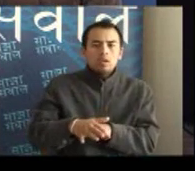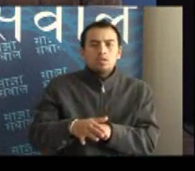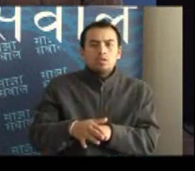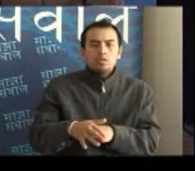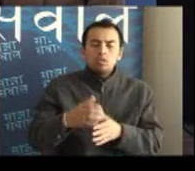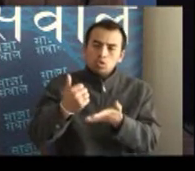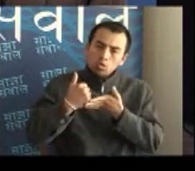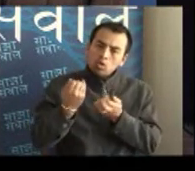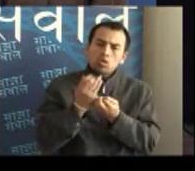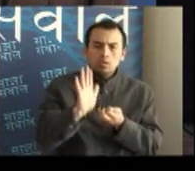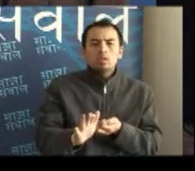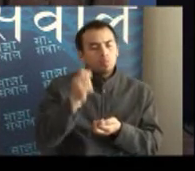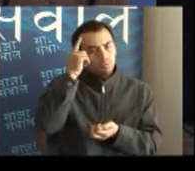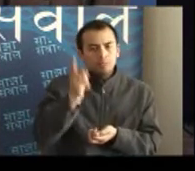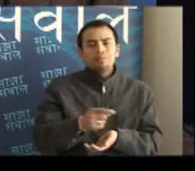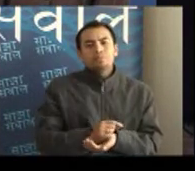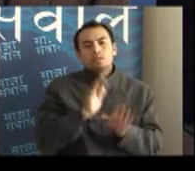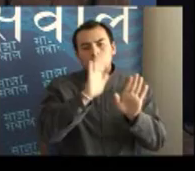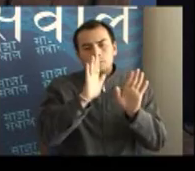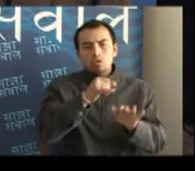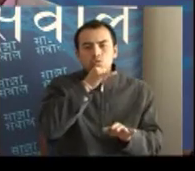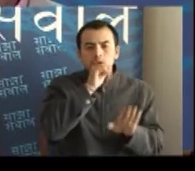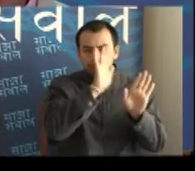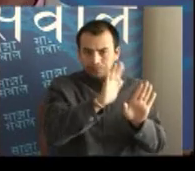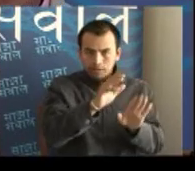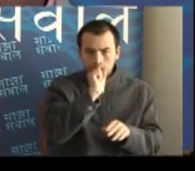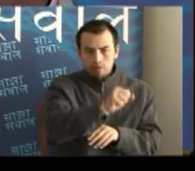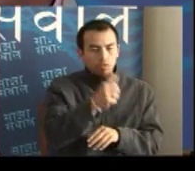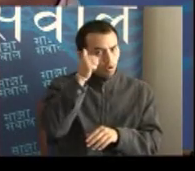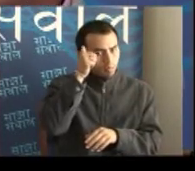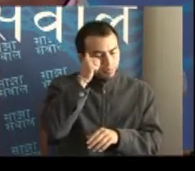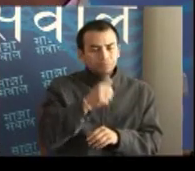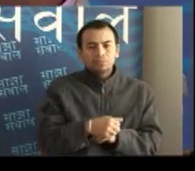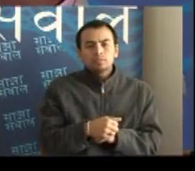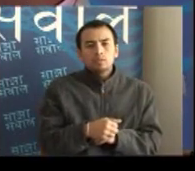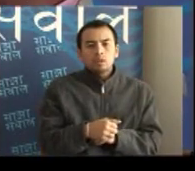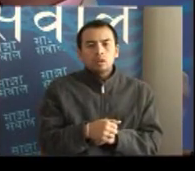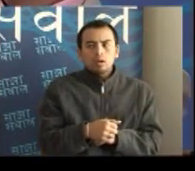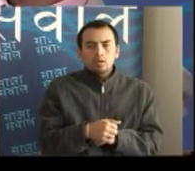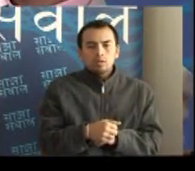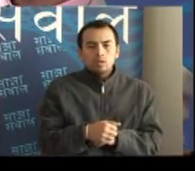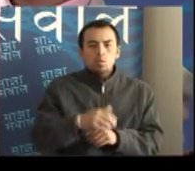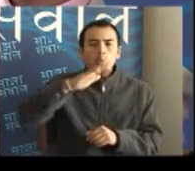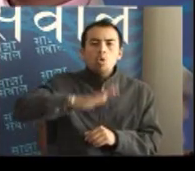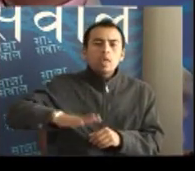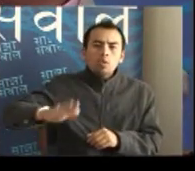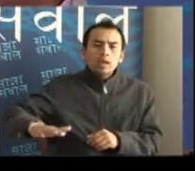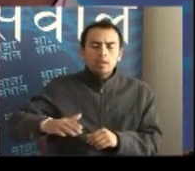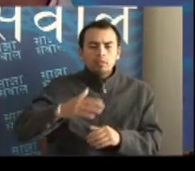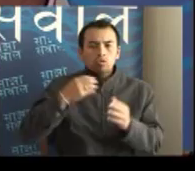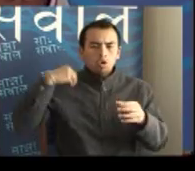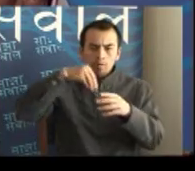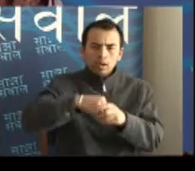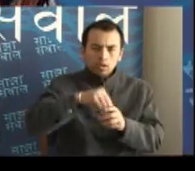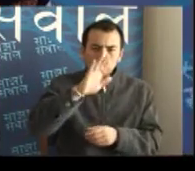ज्ञान चाहिँ लाभ हुन्छ जस्तो मेरो विचार मेरो बुझाइ छ। हस् टुनिराज, एकदमै तपाईँको आफ्नो अनुभव राखिदिनु भयो, एकदम होचा सहभागीहरू पनि